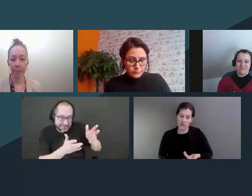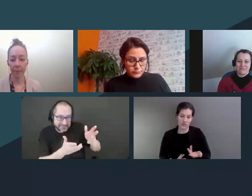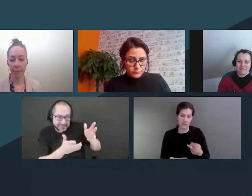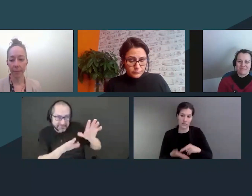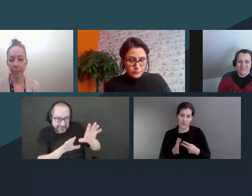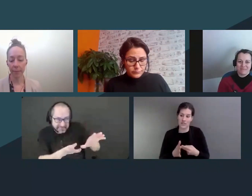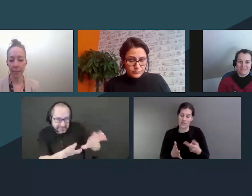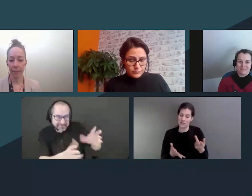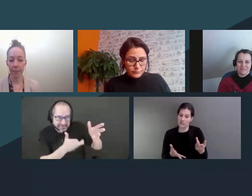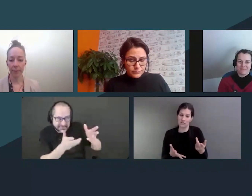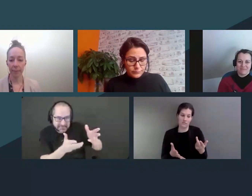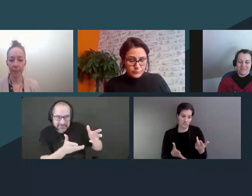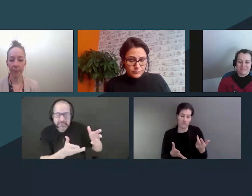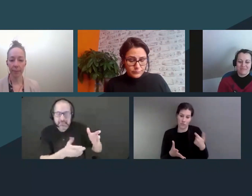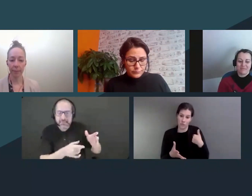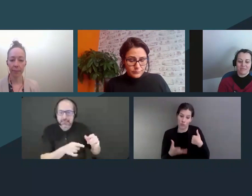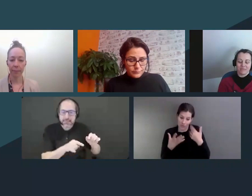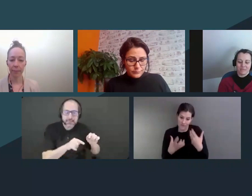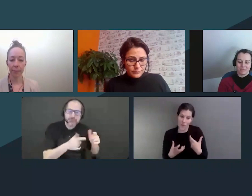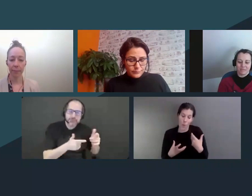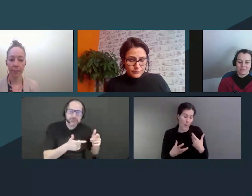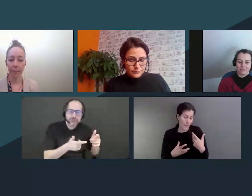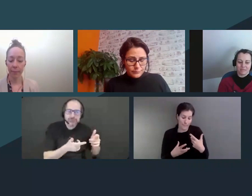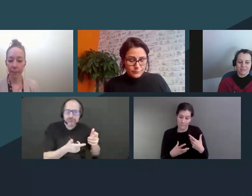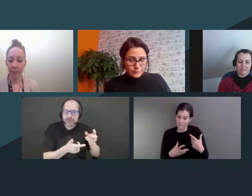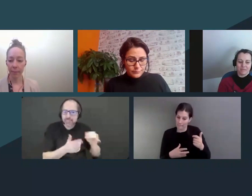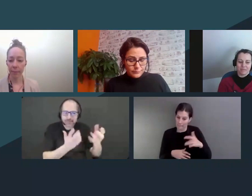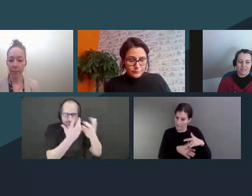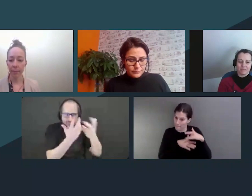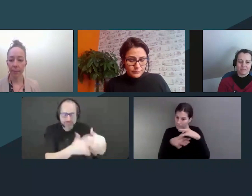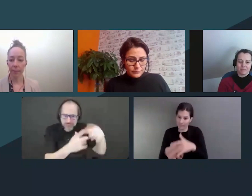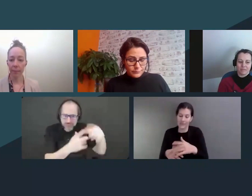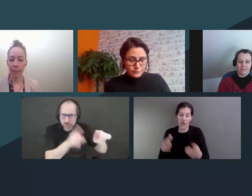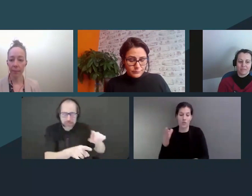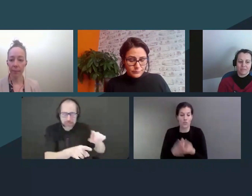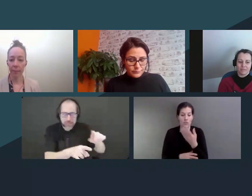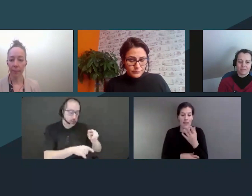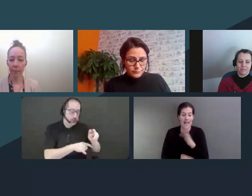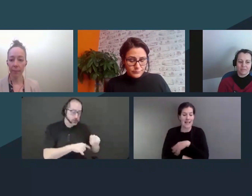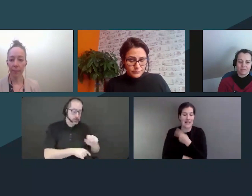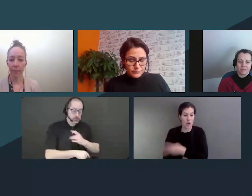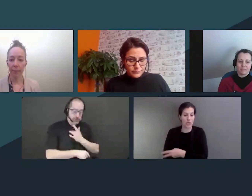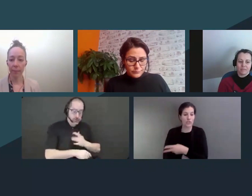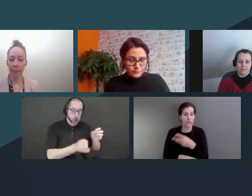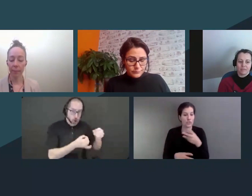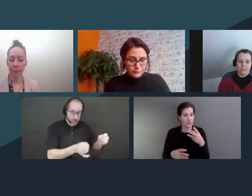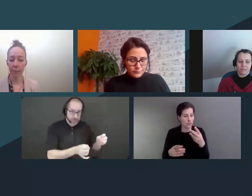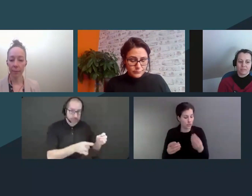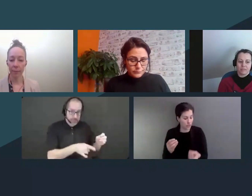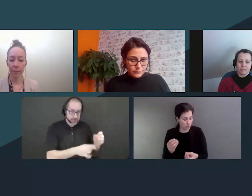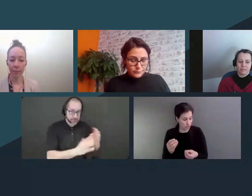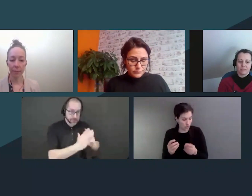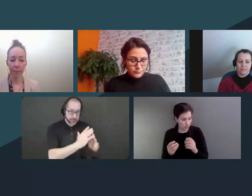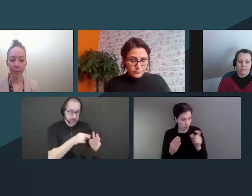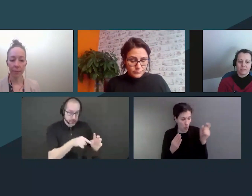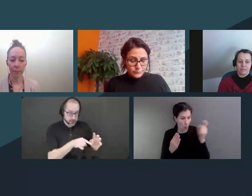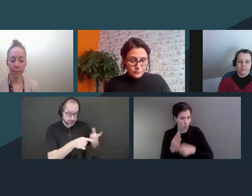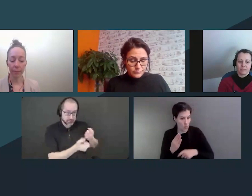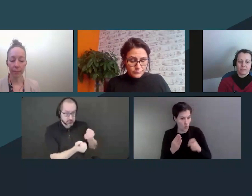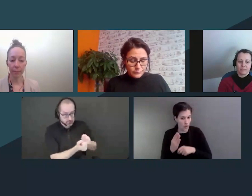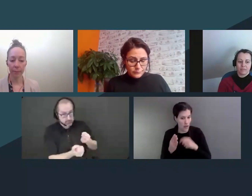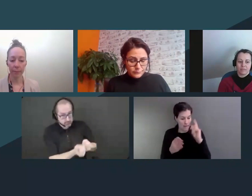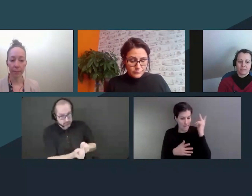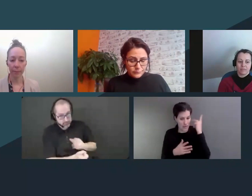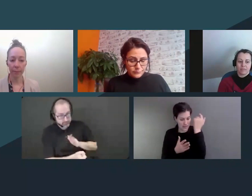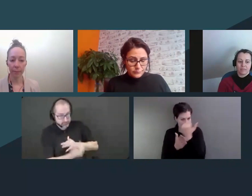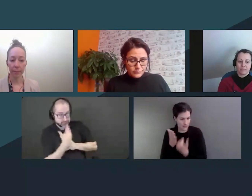soutien du Bureau de l'immigration de Nouvelle-Écosse et tout le soutien qui nous a offert pour élaborer les lignes